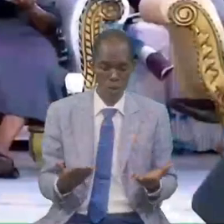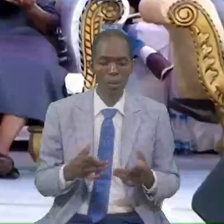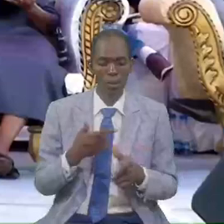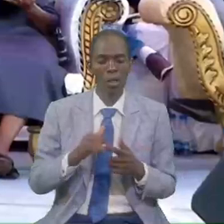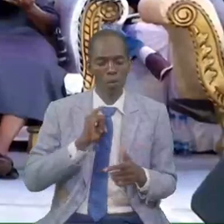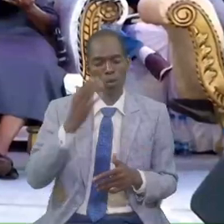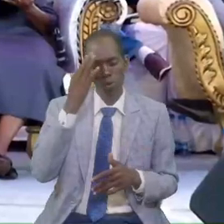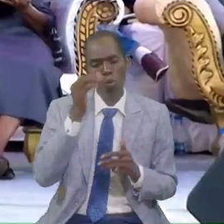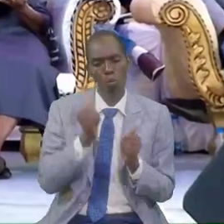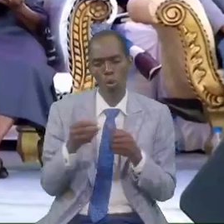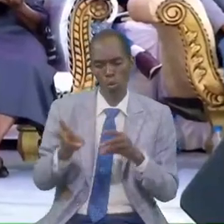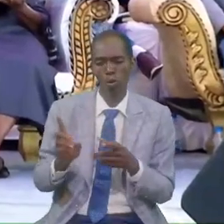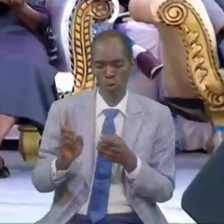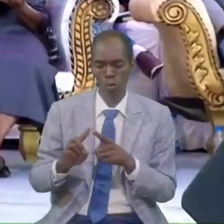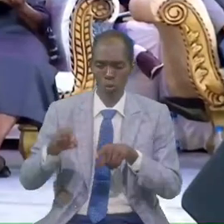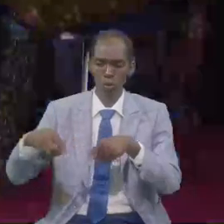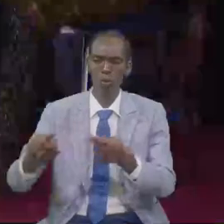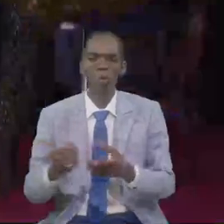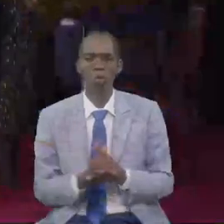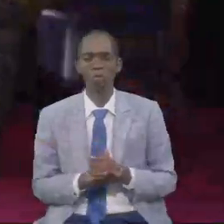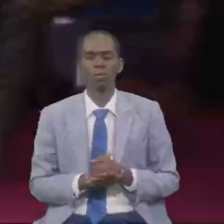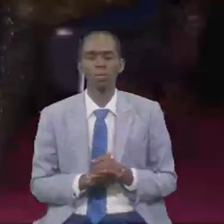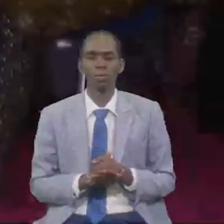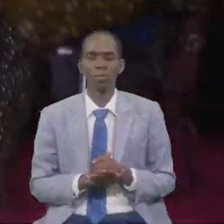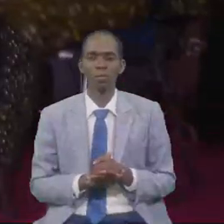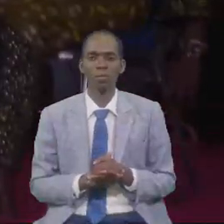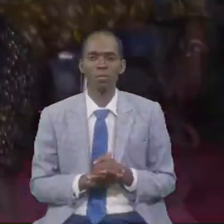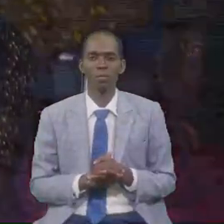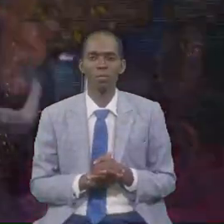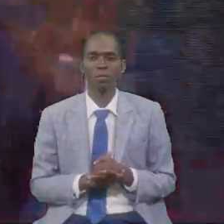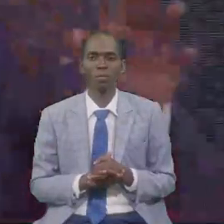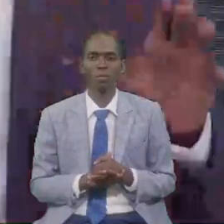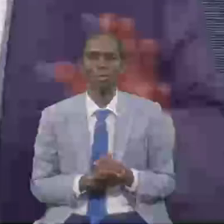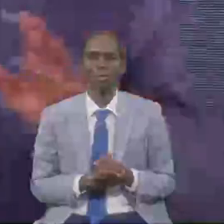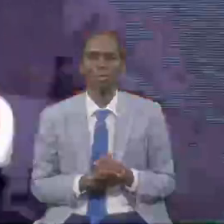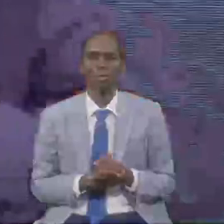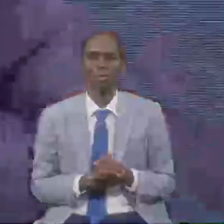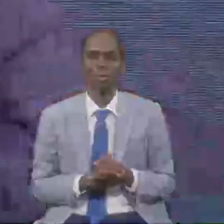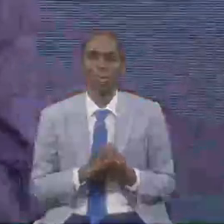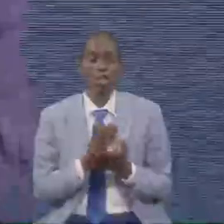Alors, laisse-moi m'établir dans la vie et je saurai dans quelle direction il faut aller.